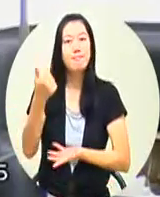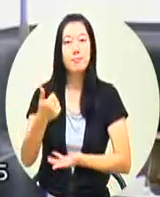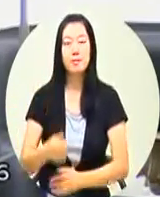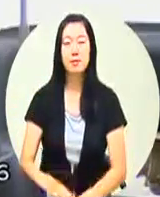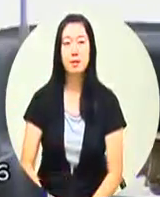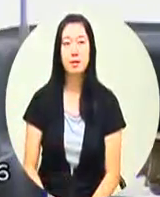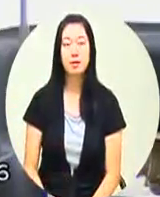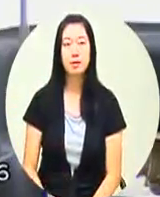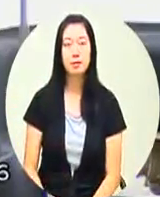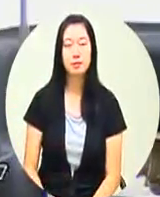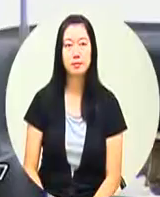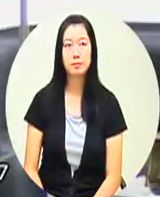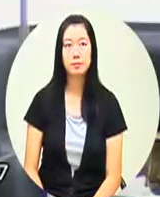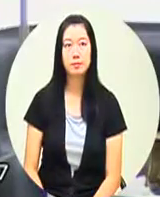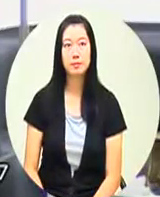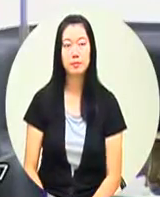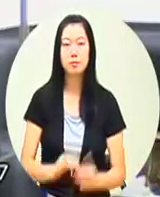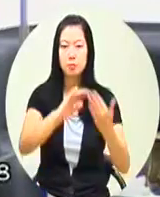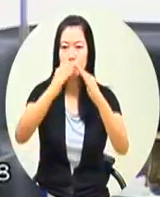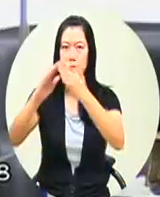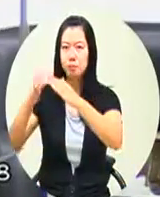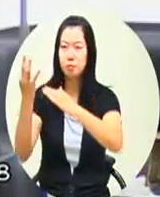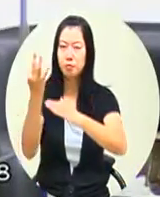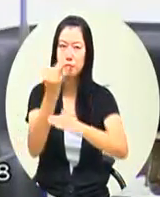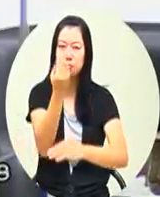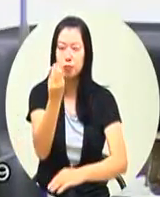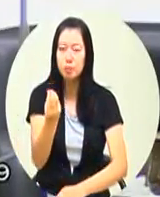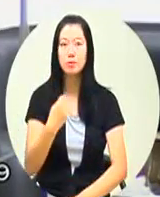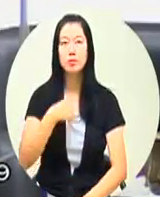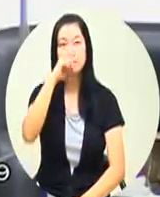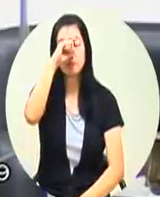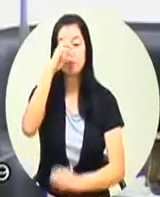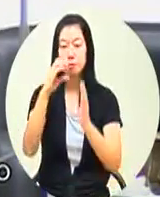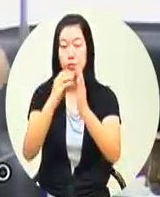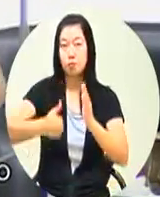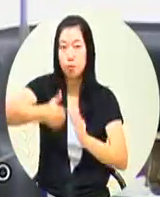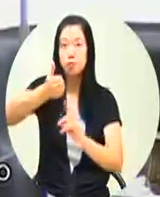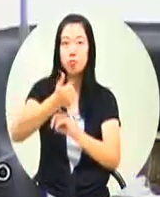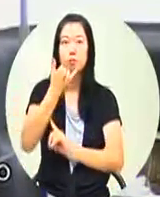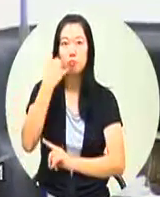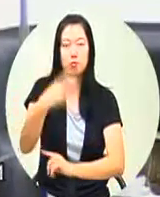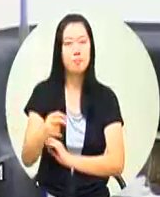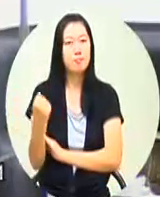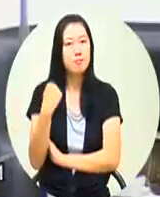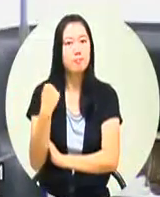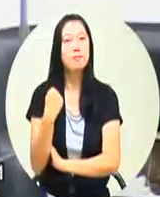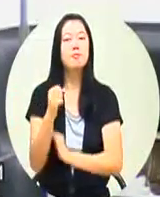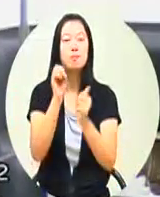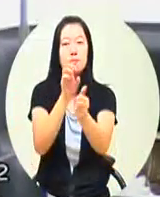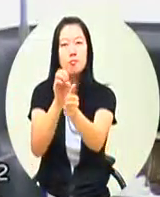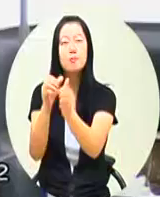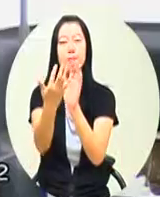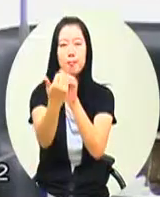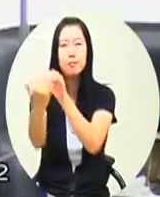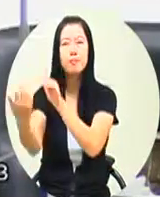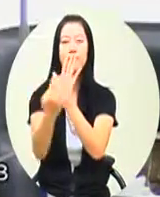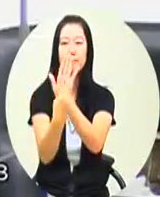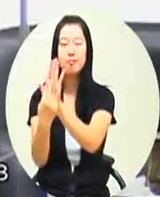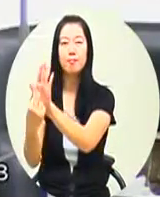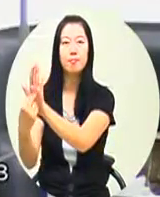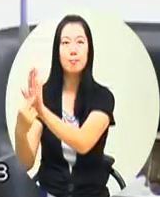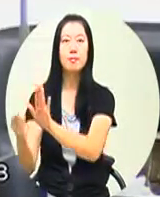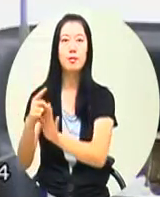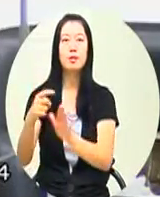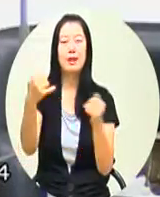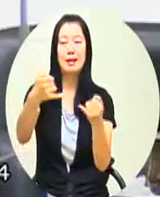讲哦，剩无几哦，是毋是咱局长哦，会使加强看要安怎跟来沟通哦，不要对立那么